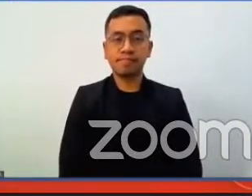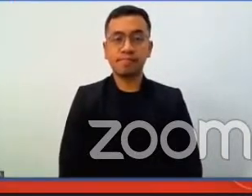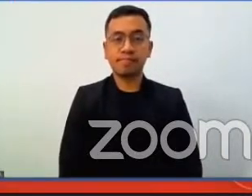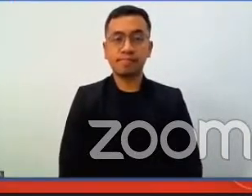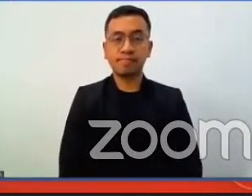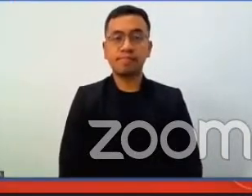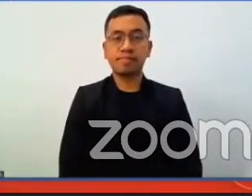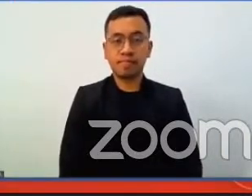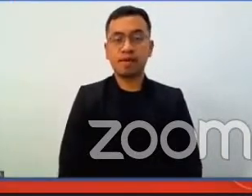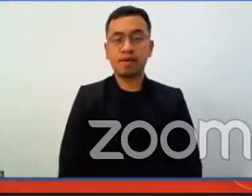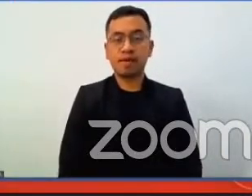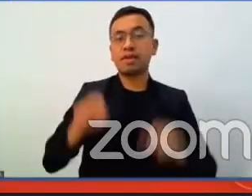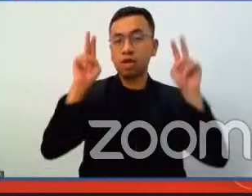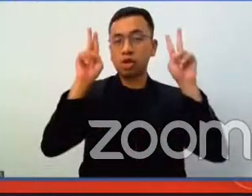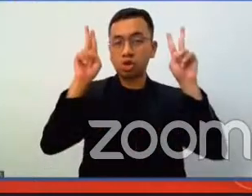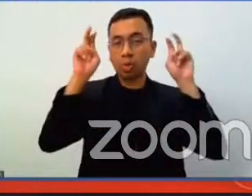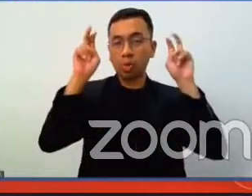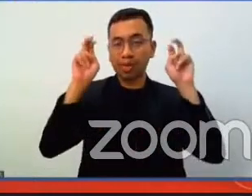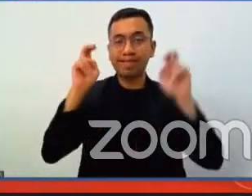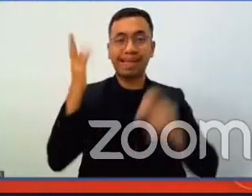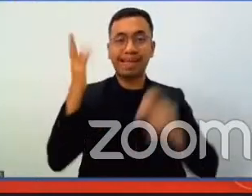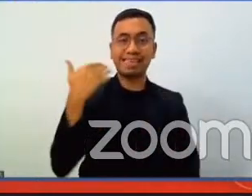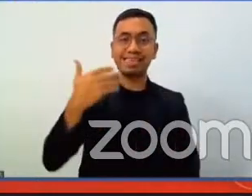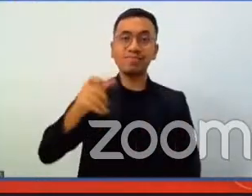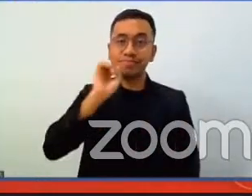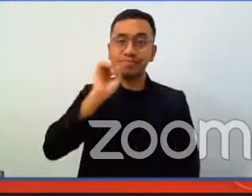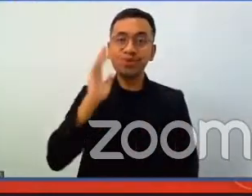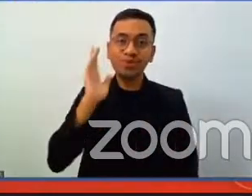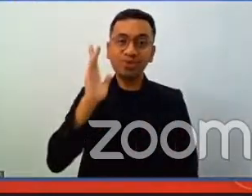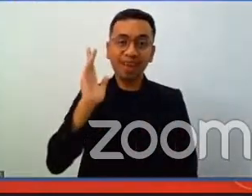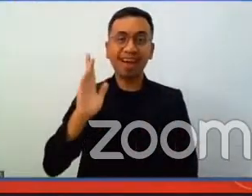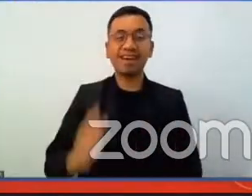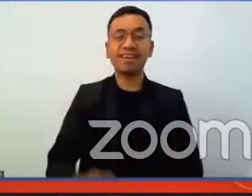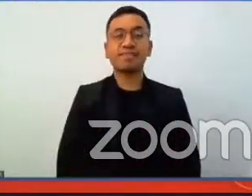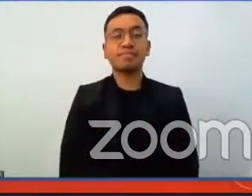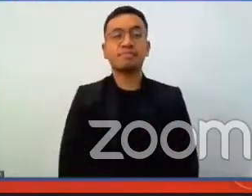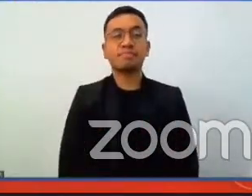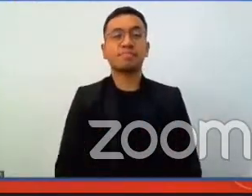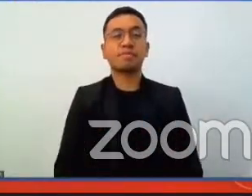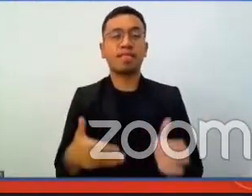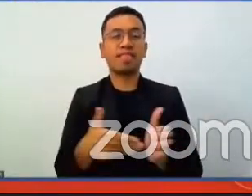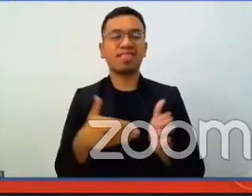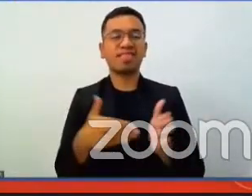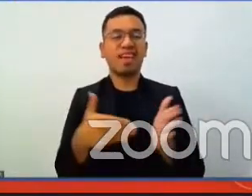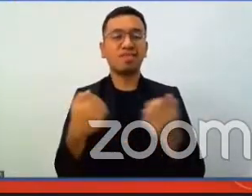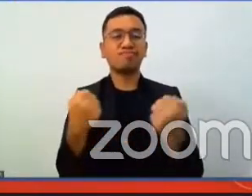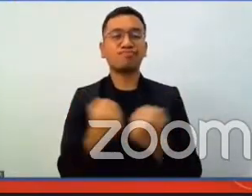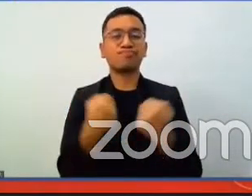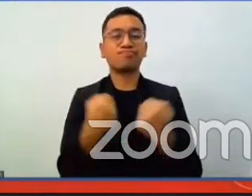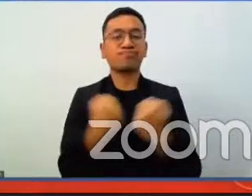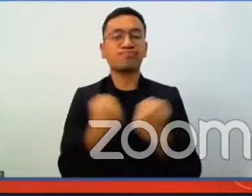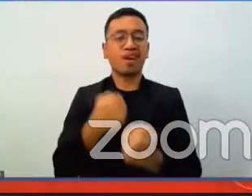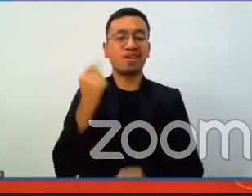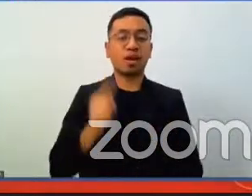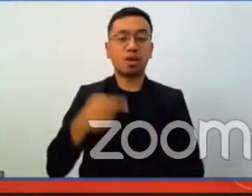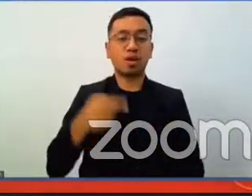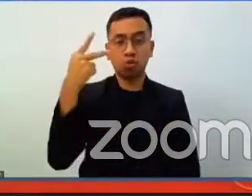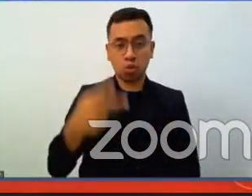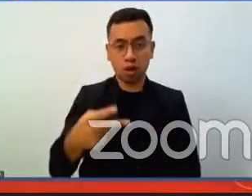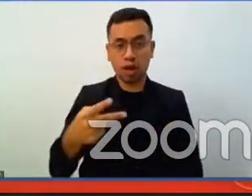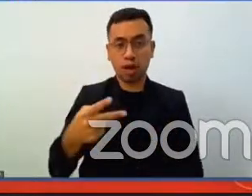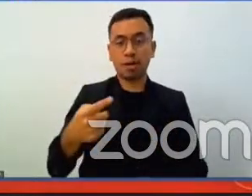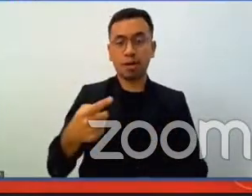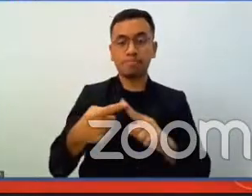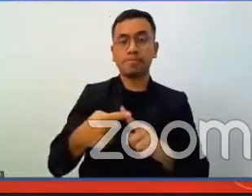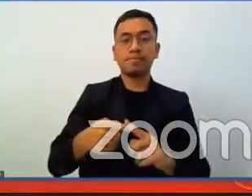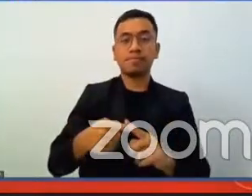topik yang saya bahas di presentasi. Jadi sebenarnya tantangan yang paling besar itu ada dua, dari